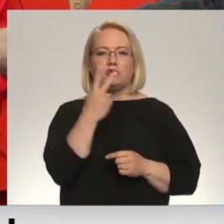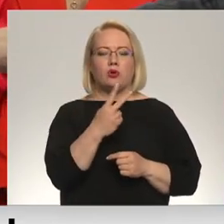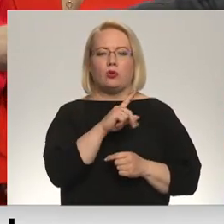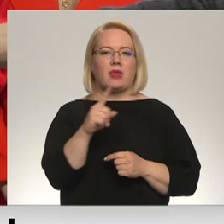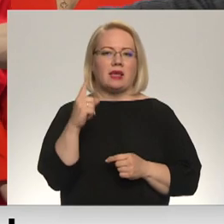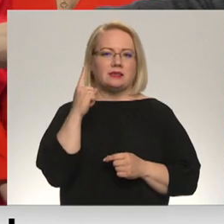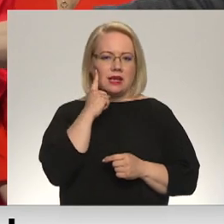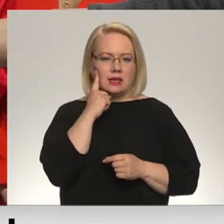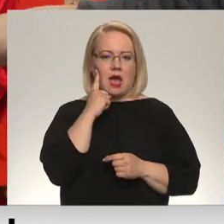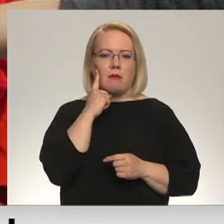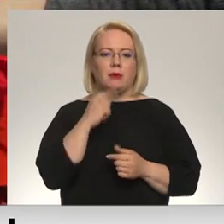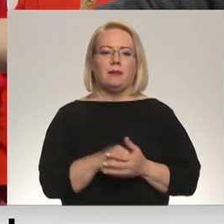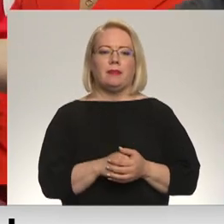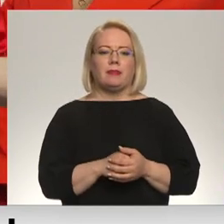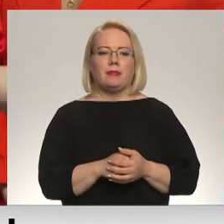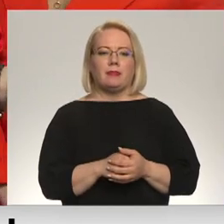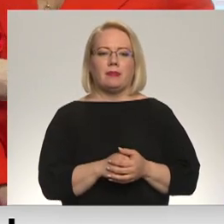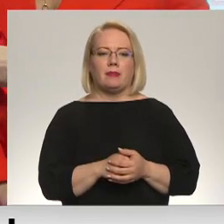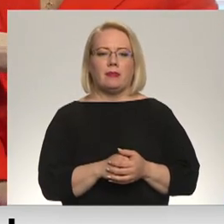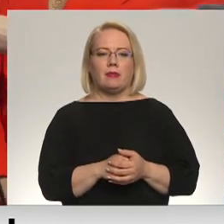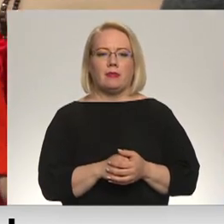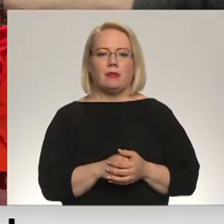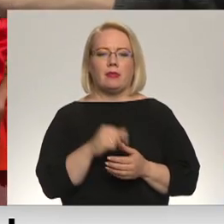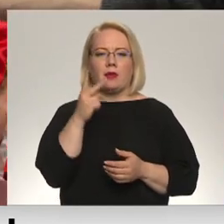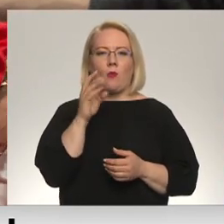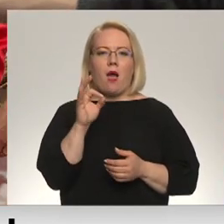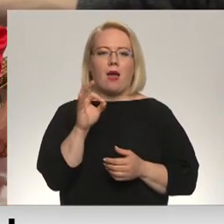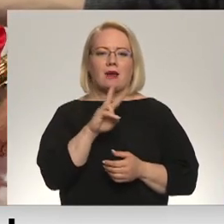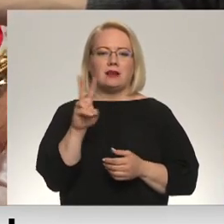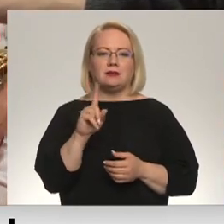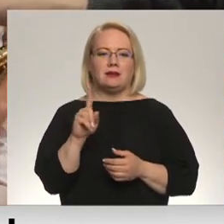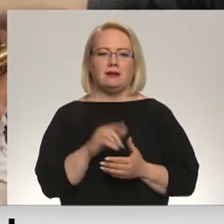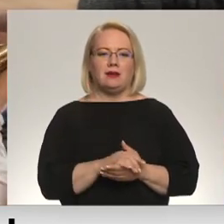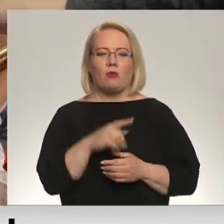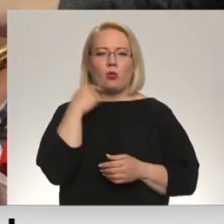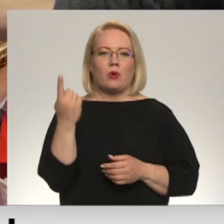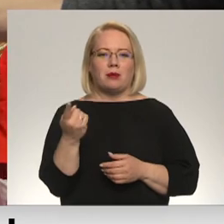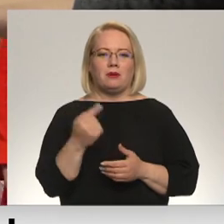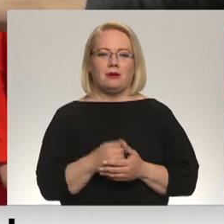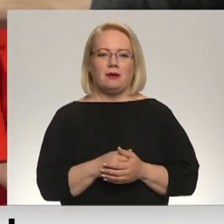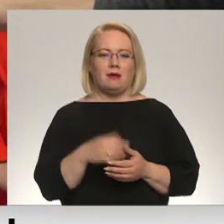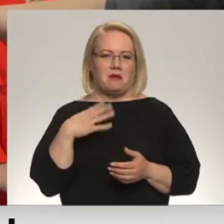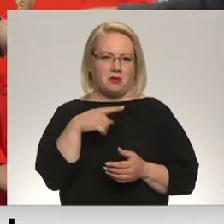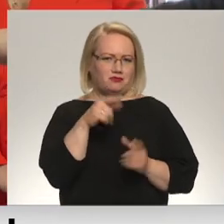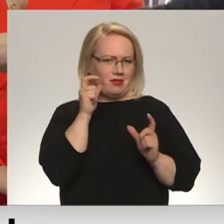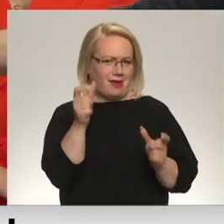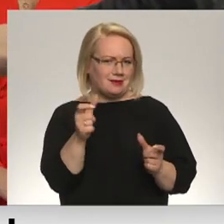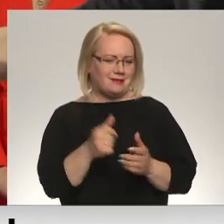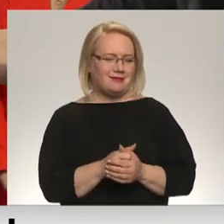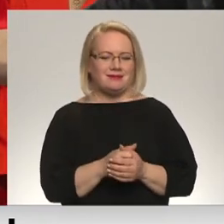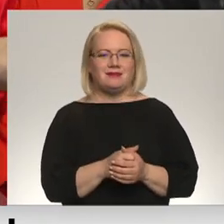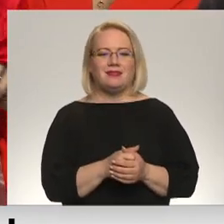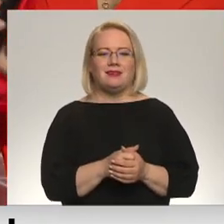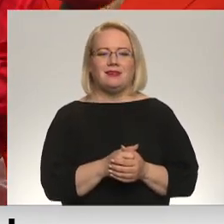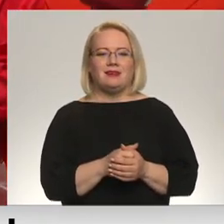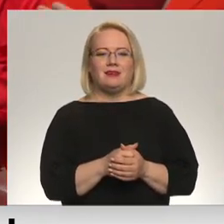mēs varam nodemonstrēt diskusiju aizskanojam. Kas? Ko? Ko? Kas ir? Ko grib? Ko tu gribi? Jā! Kāpēc viņš kliedz? Super, kaut